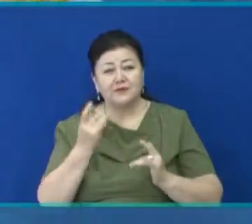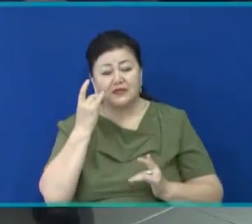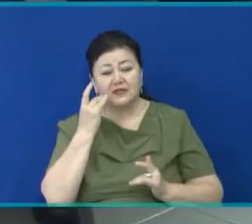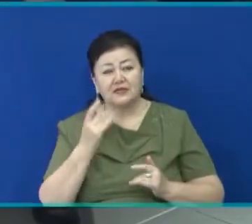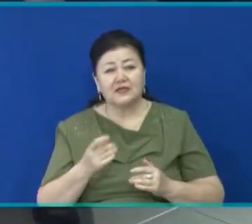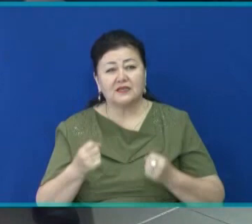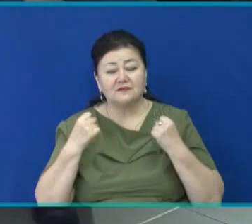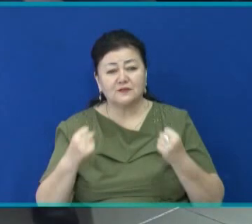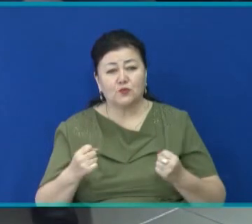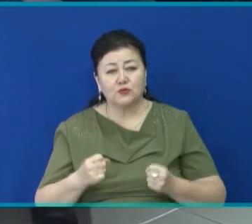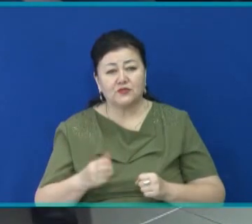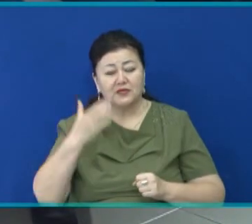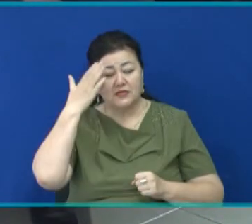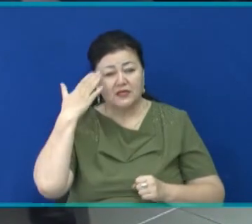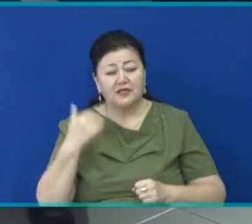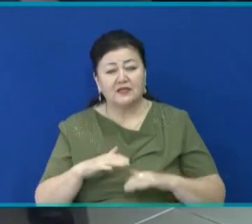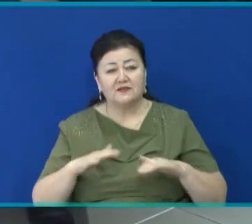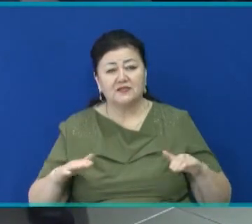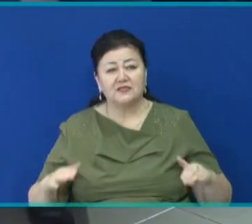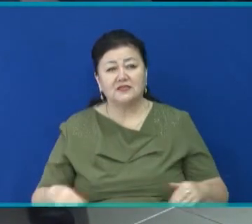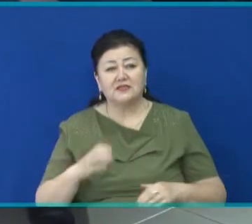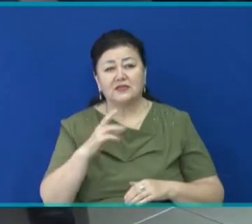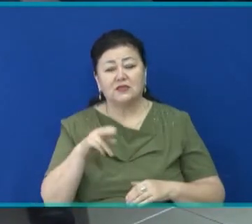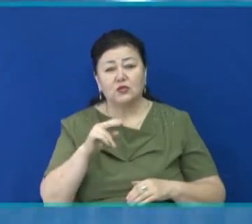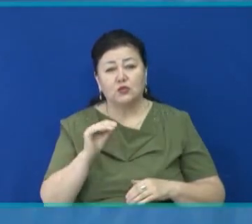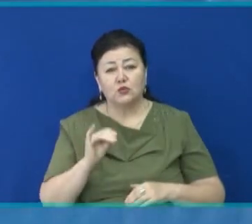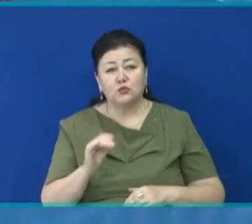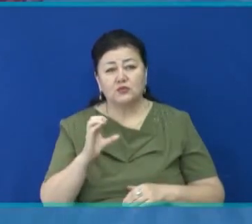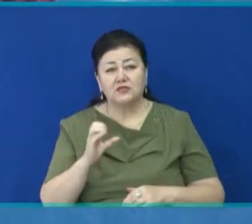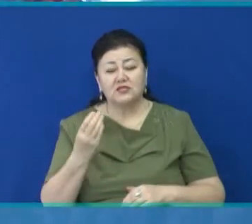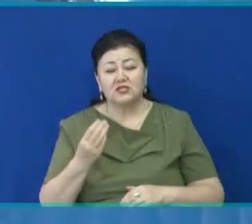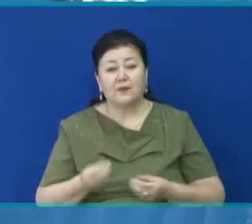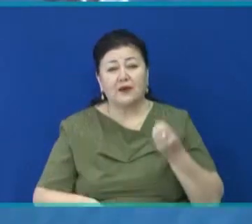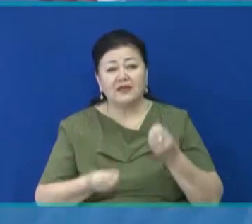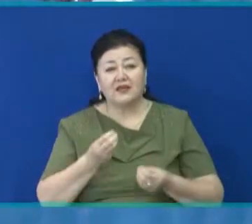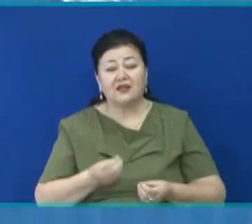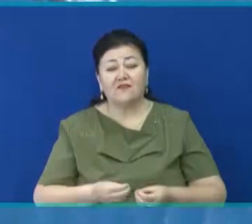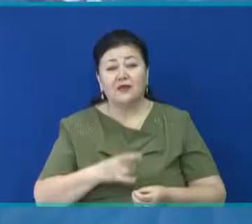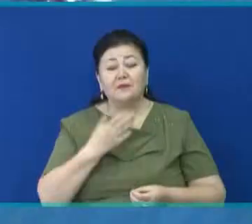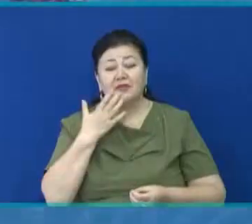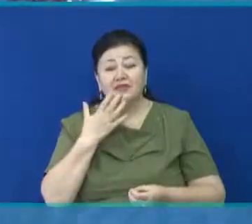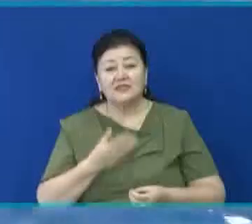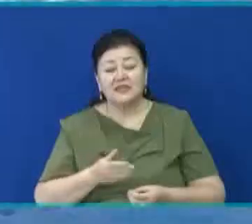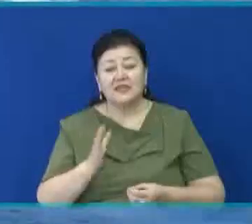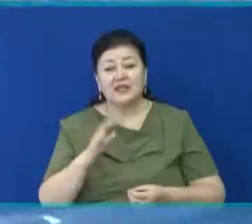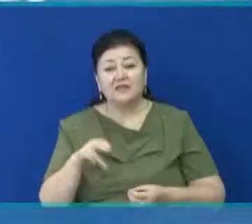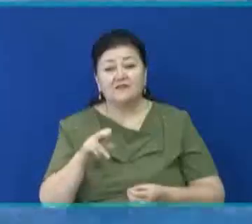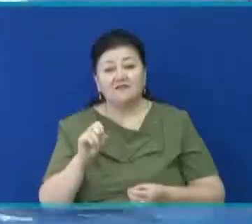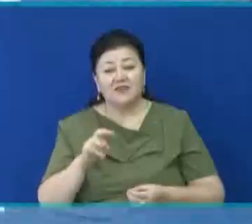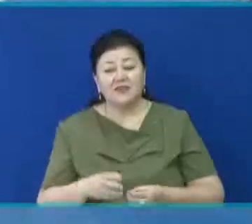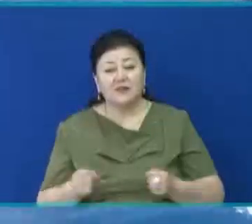детей, детско-юношеских спортивных школ по игровым и национальным видам спорта. Диана Тулеу, Анатолий